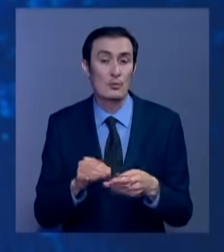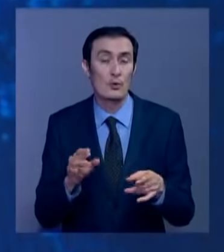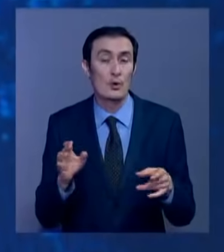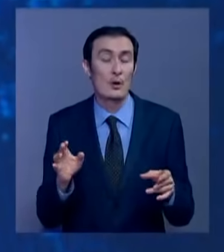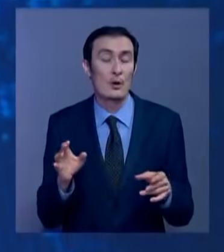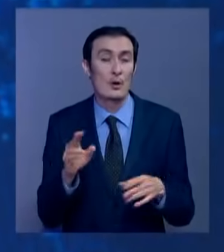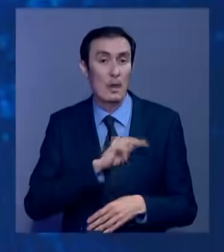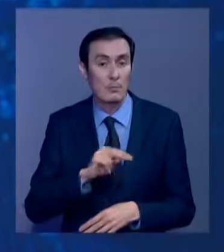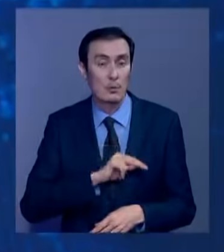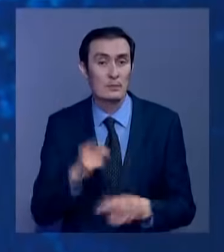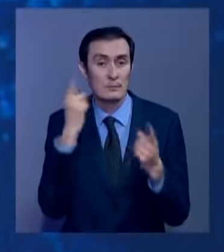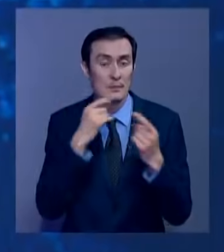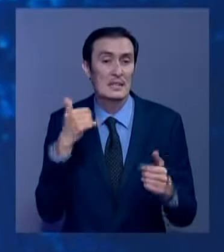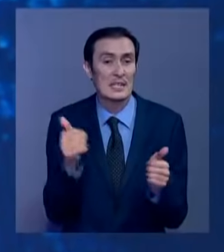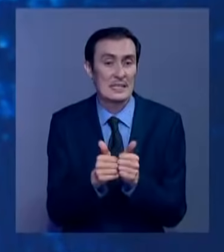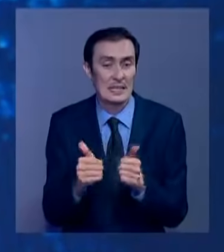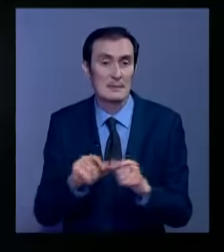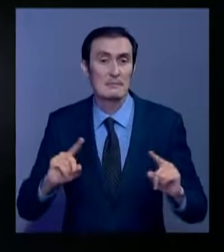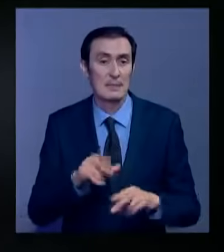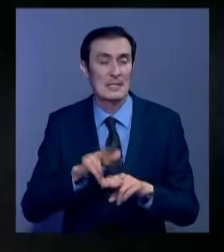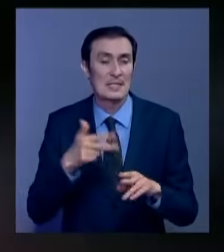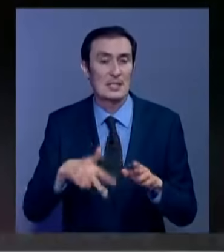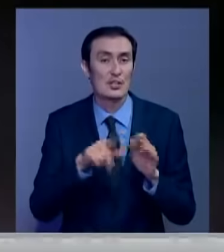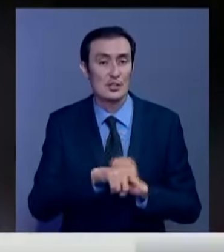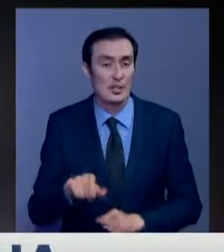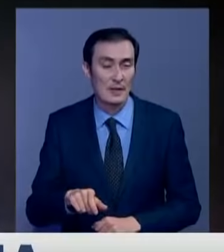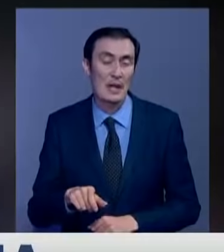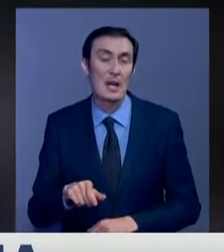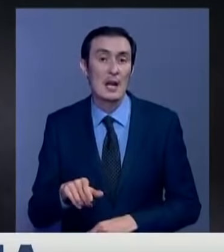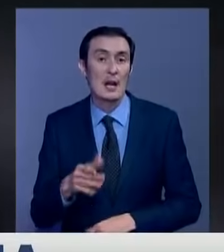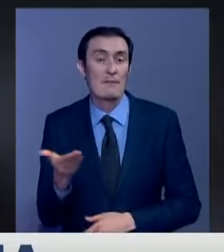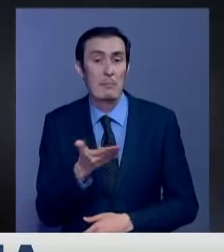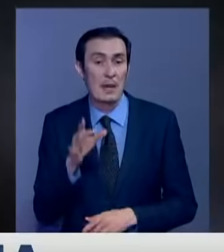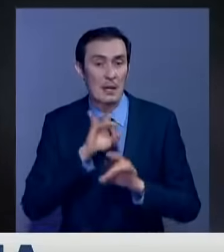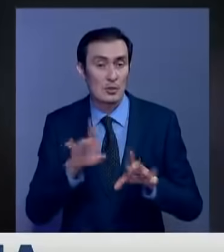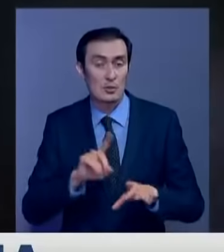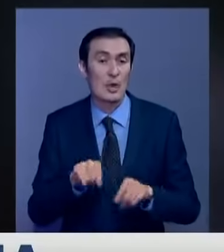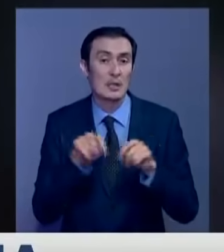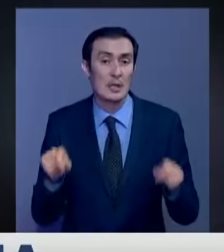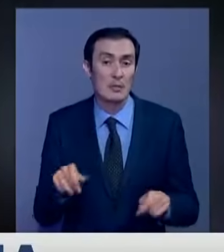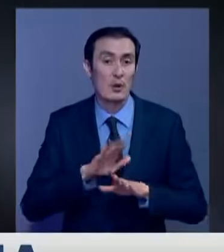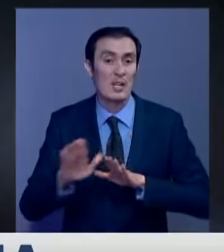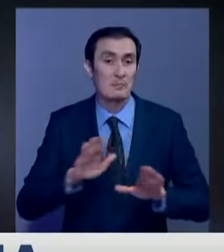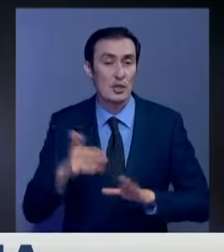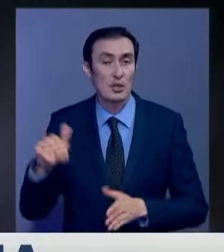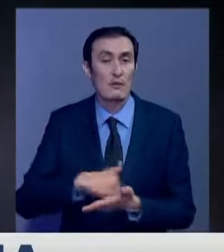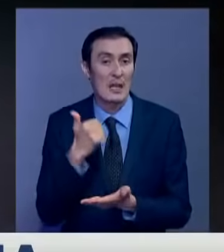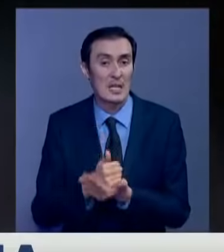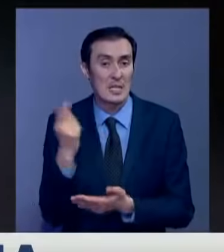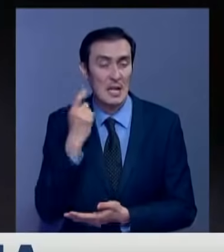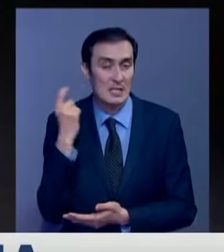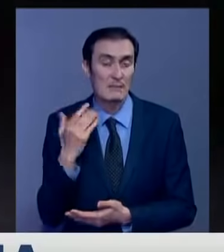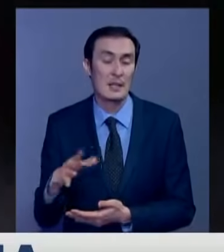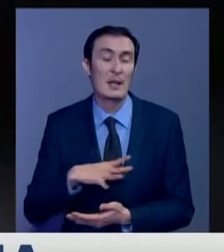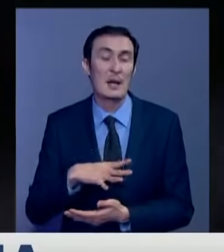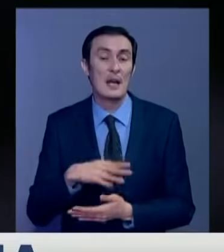жители. Во время проверки стражи порядка задержали 30 человек. Работники бара рассказали, что они открылись по распоряжению владельца. В